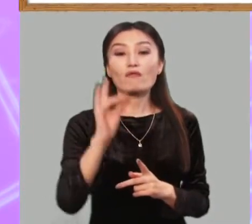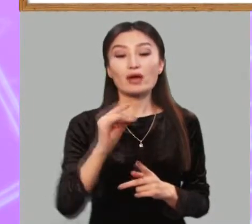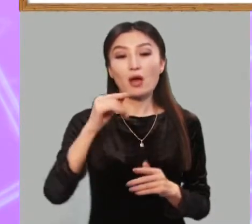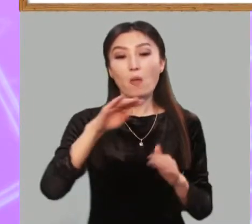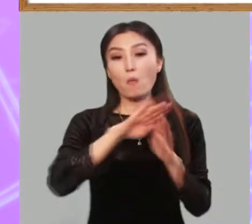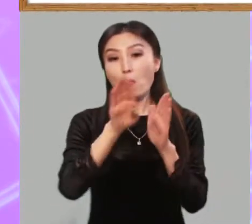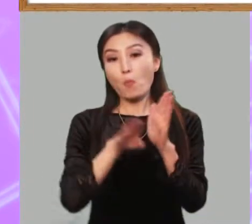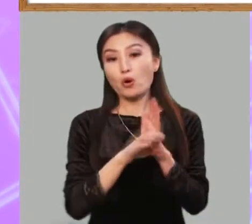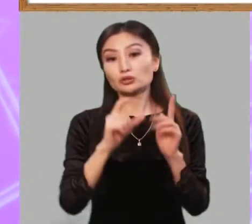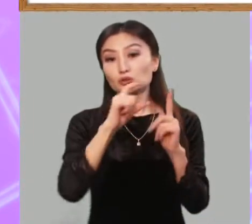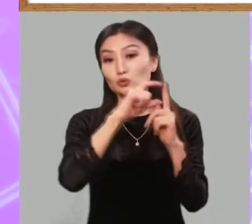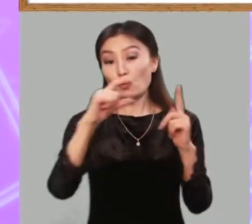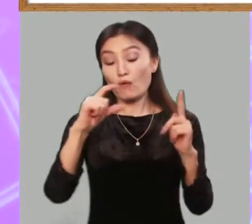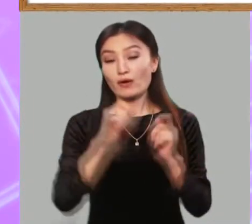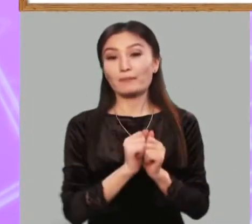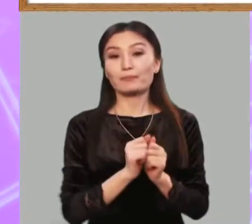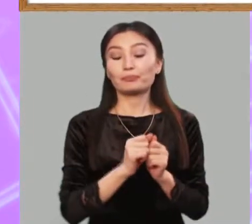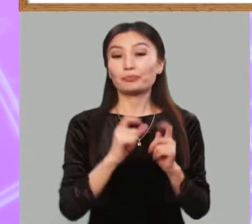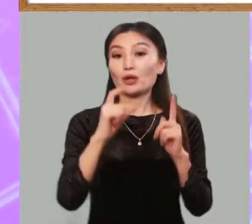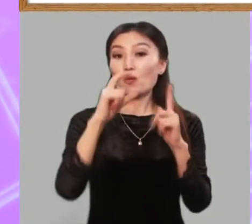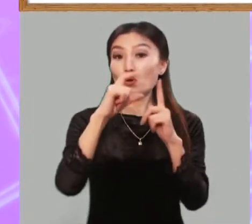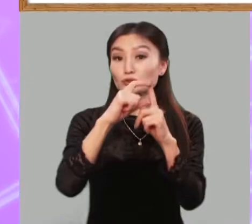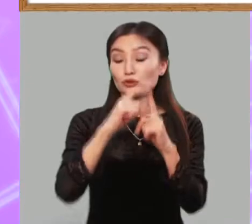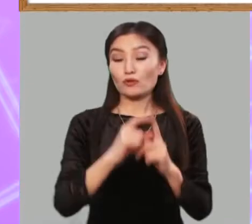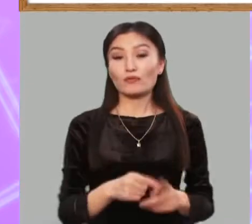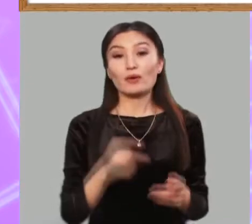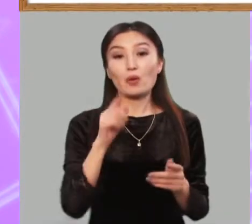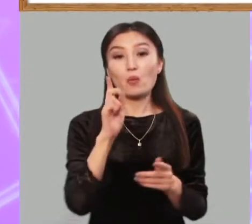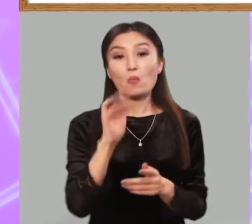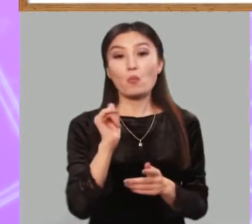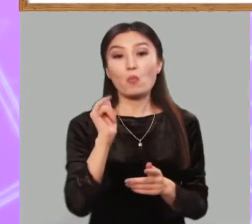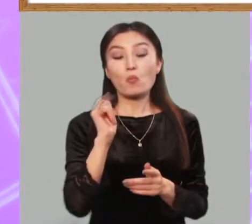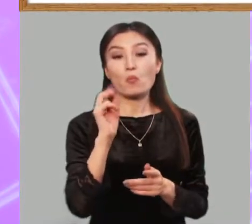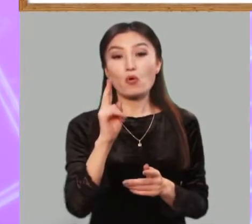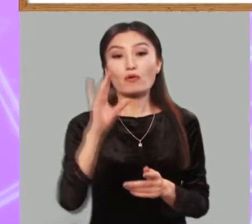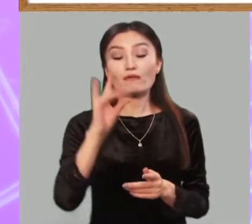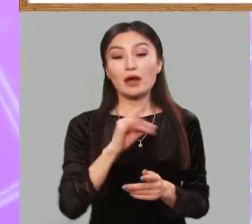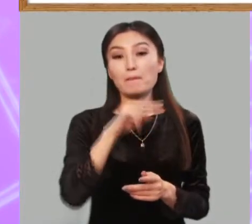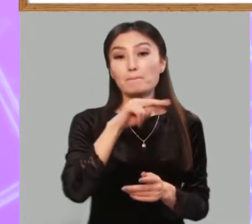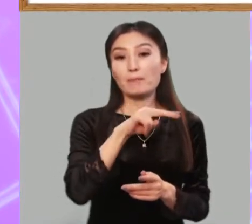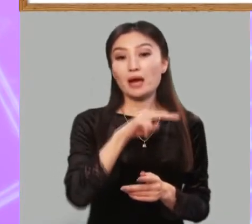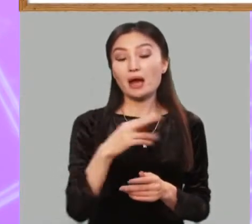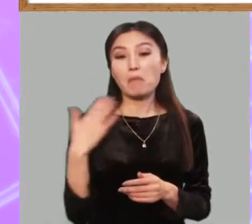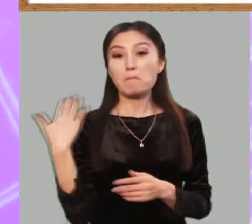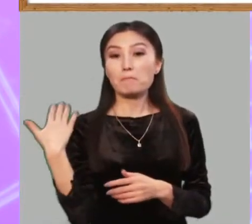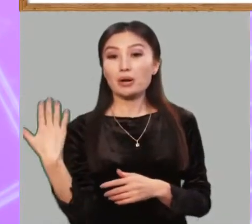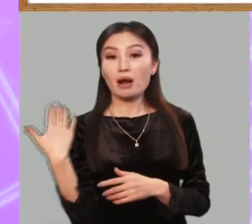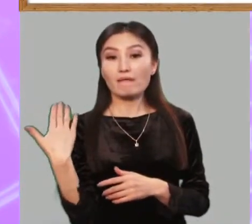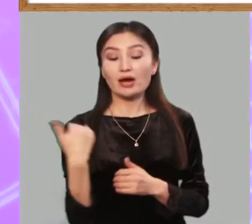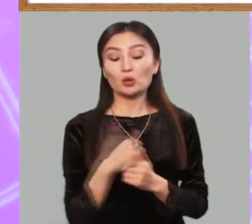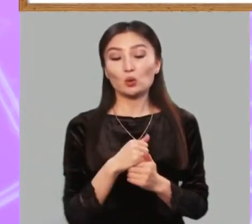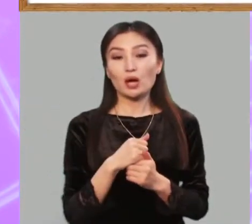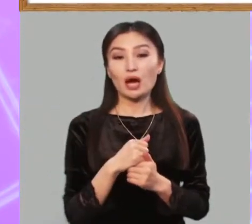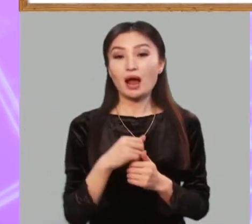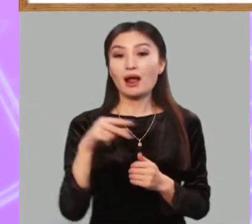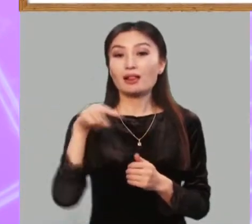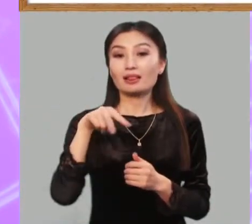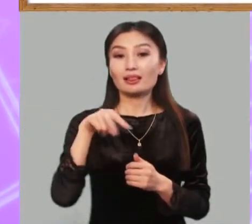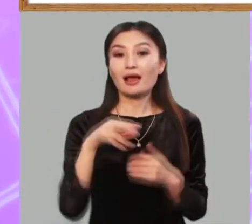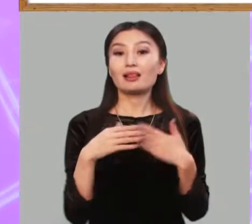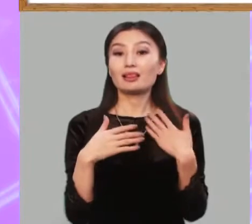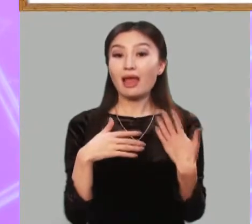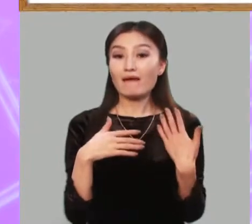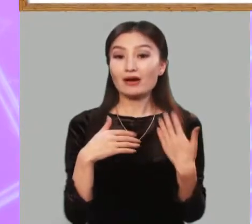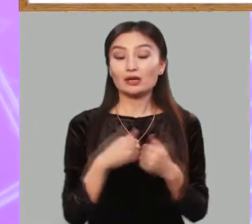словом. Буквы под словом означают П – правая рука, Л